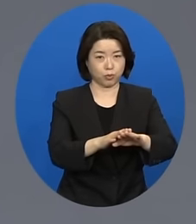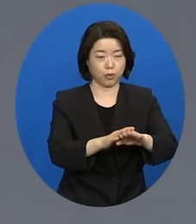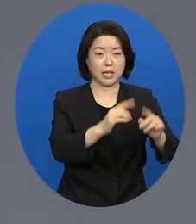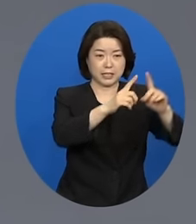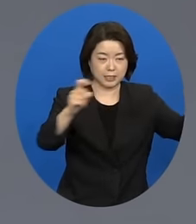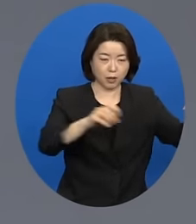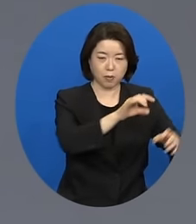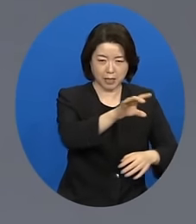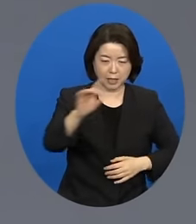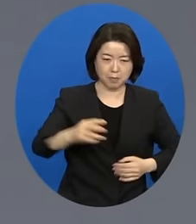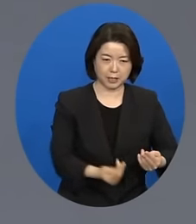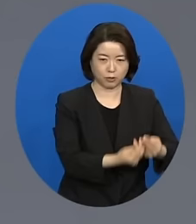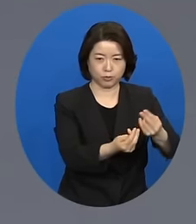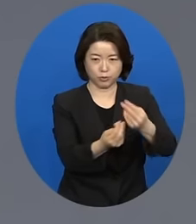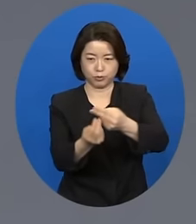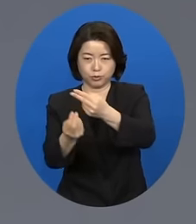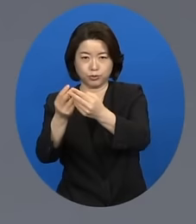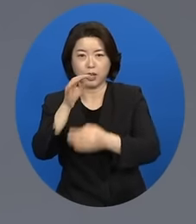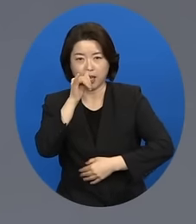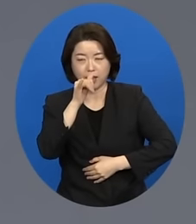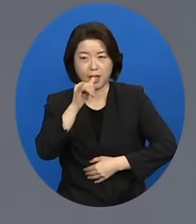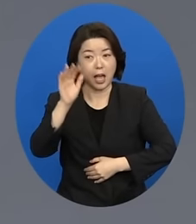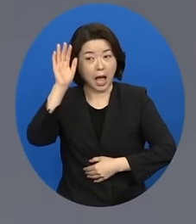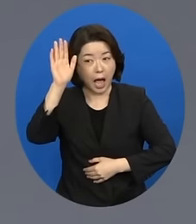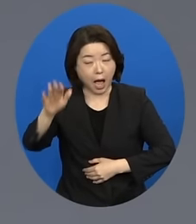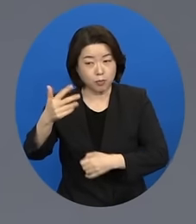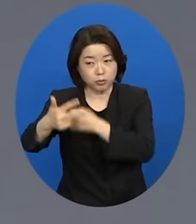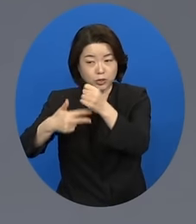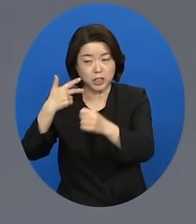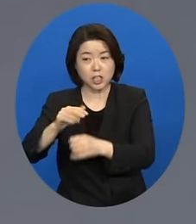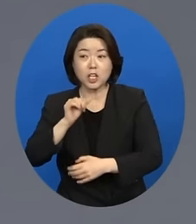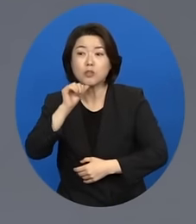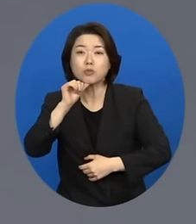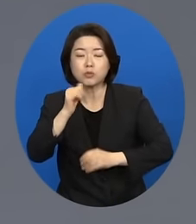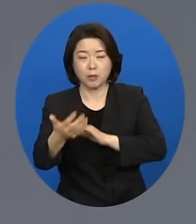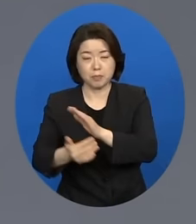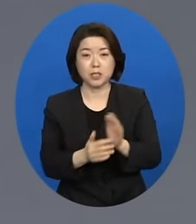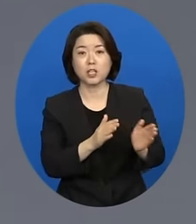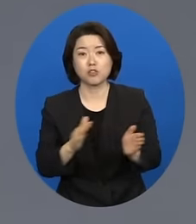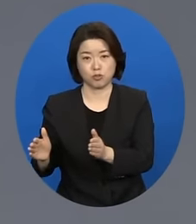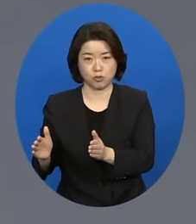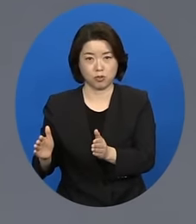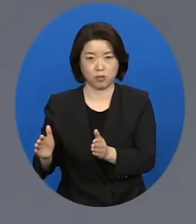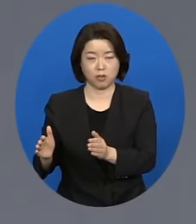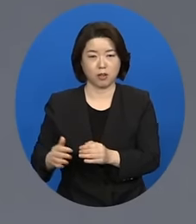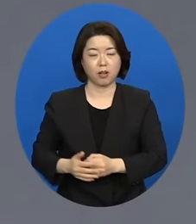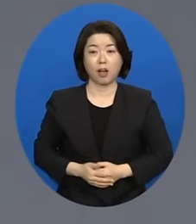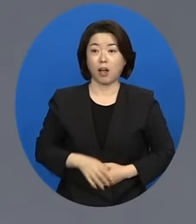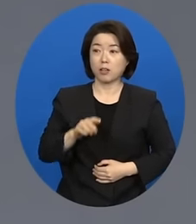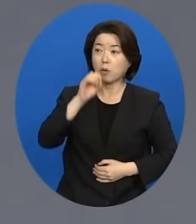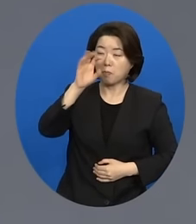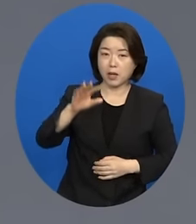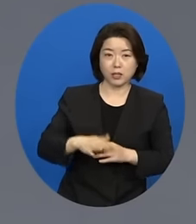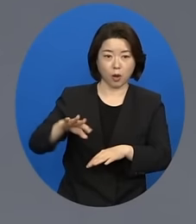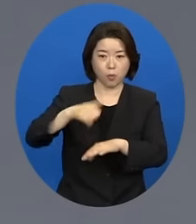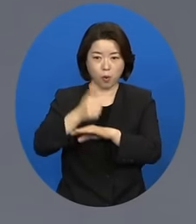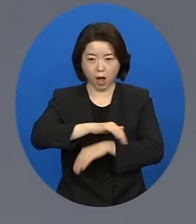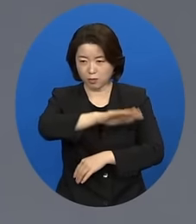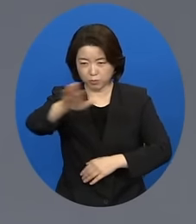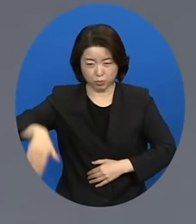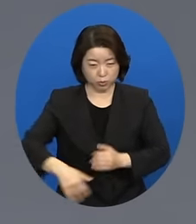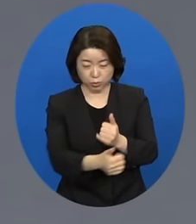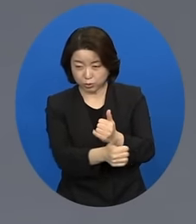흉년을 대비하라는 것이죠. 이 대안을 제시합니다. 왕과 모든 신하들이 야 기가 막히다